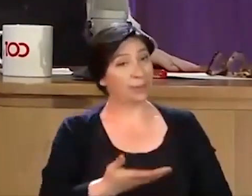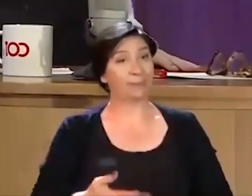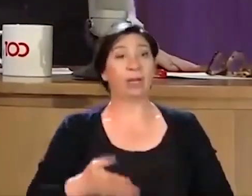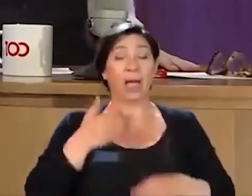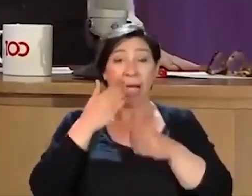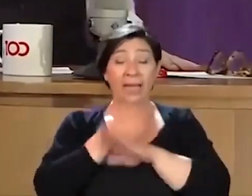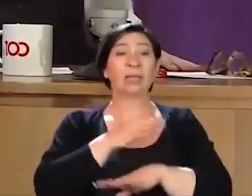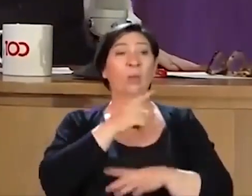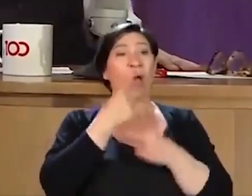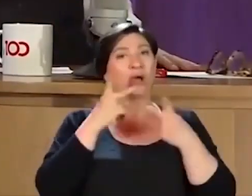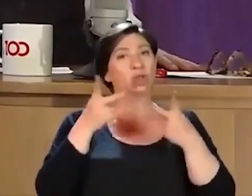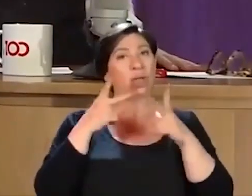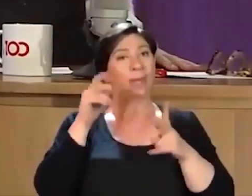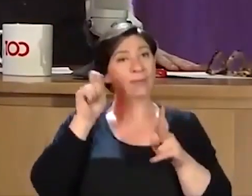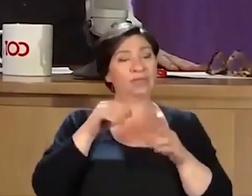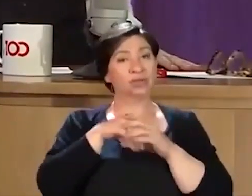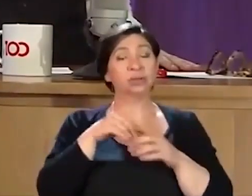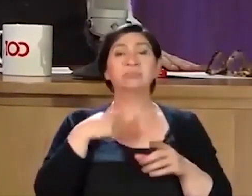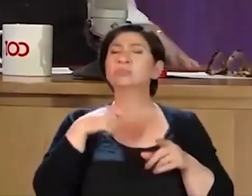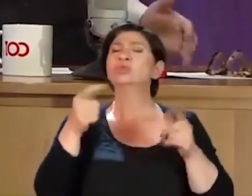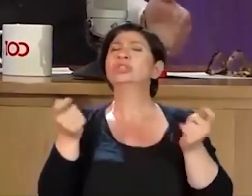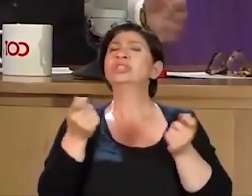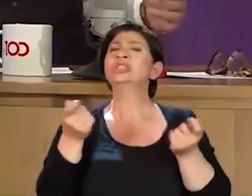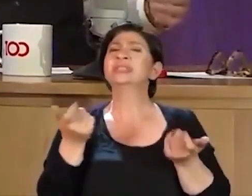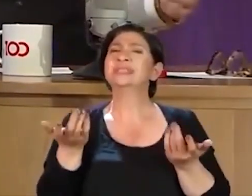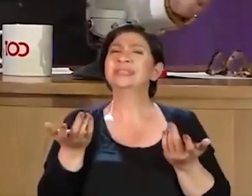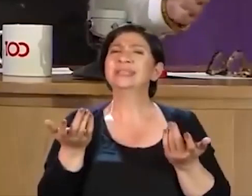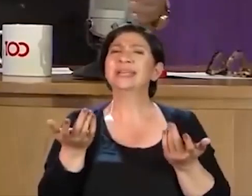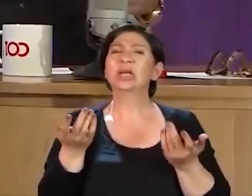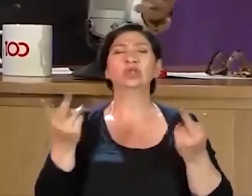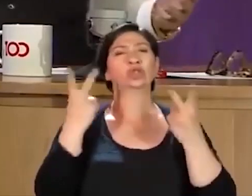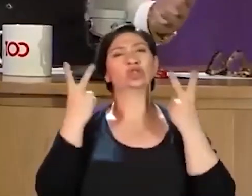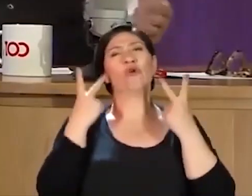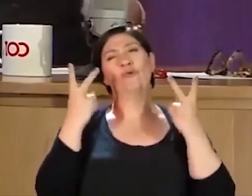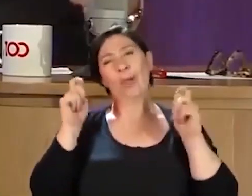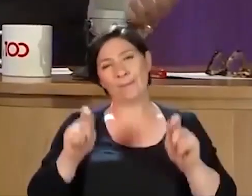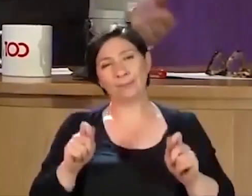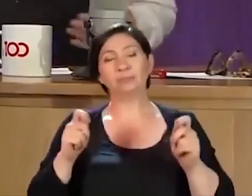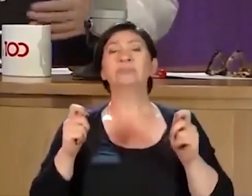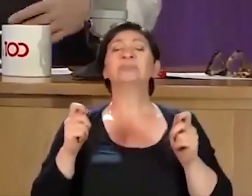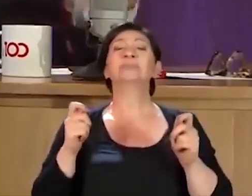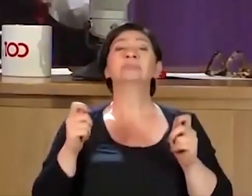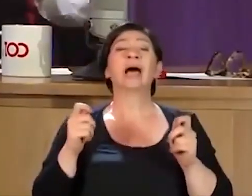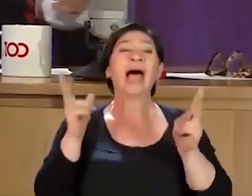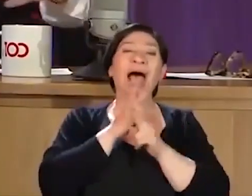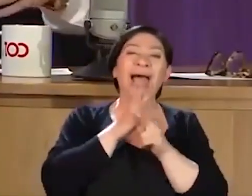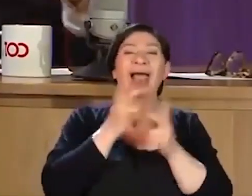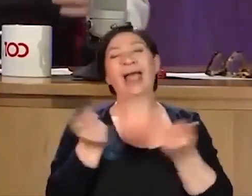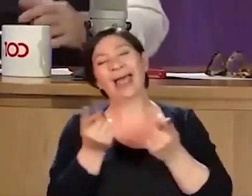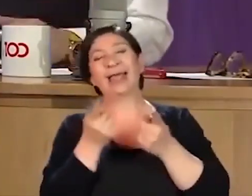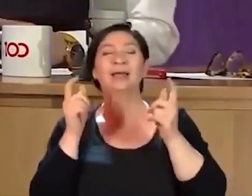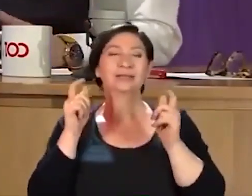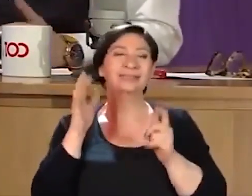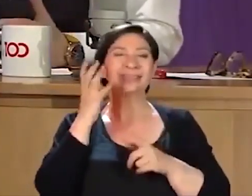Teşekkür yani hakikaten böyle açıklamalar yaptı Çünkü biz bu işi Tabii ki şova döküp şova döküp böyle Hah